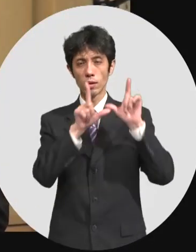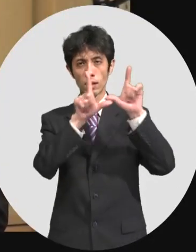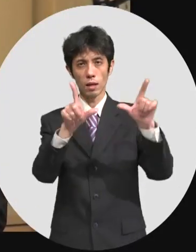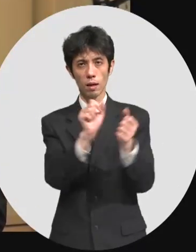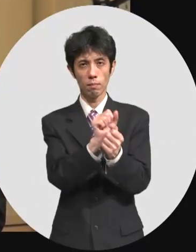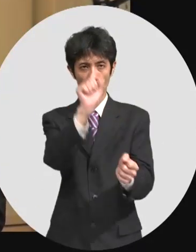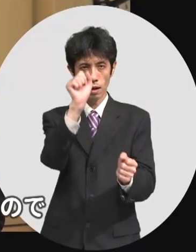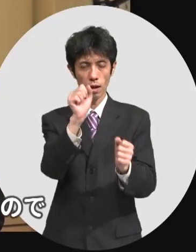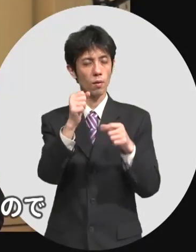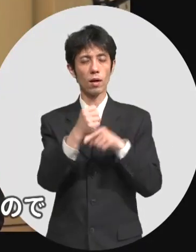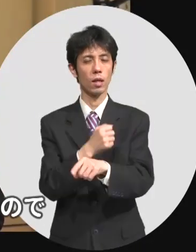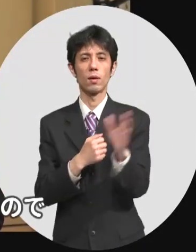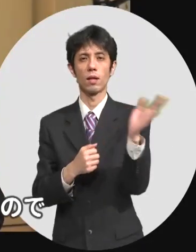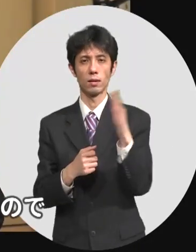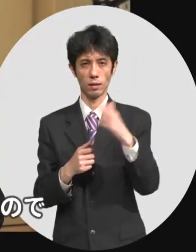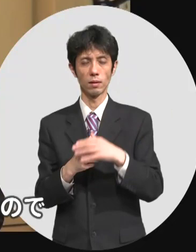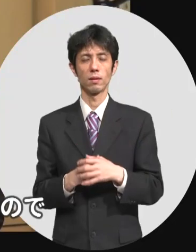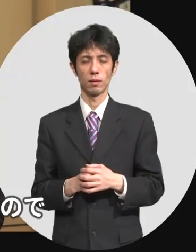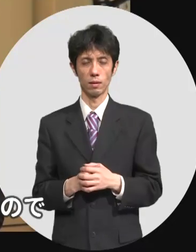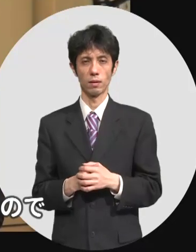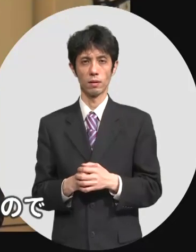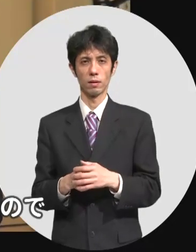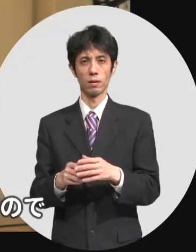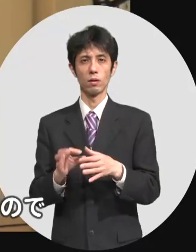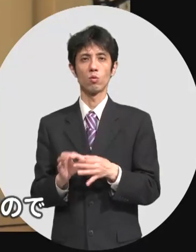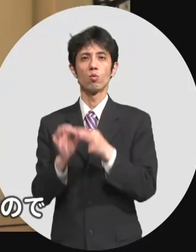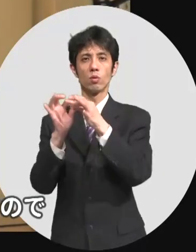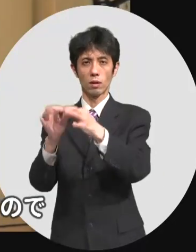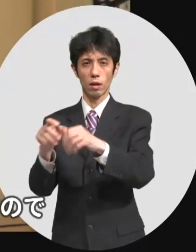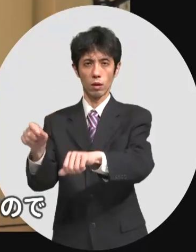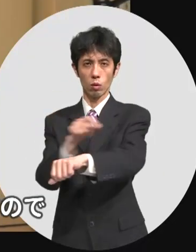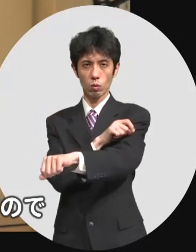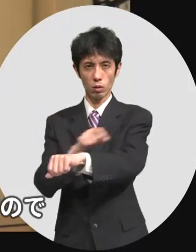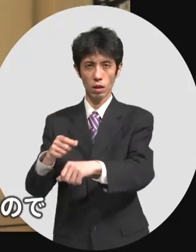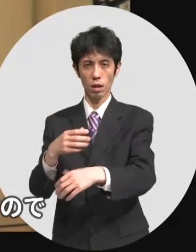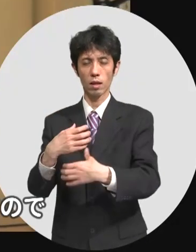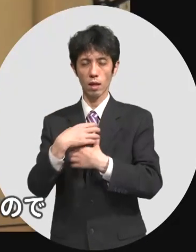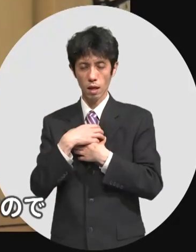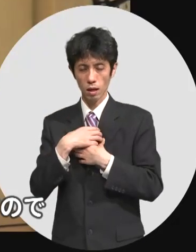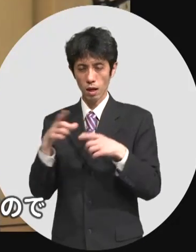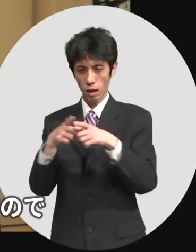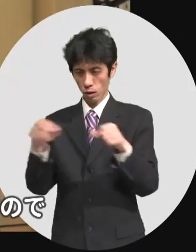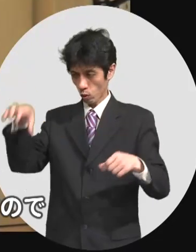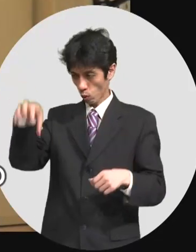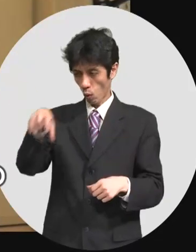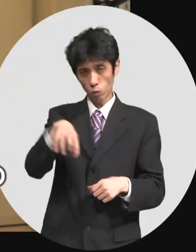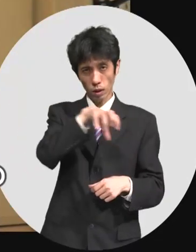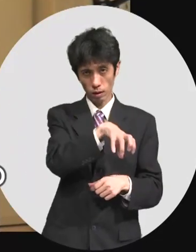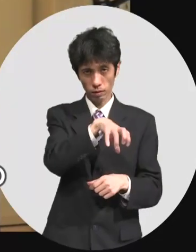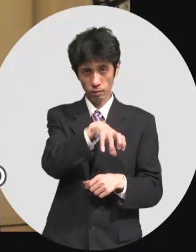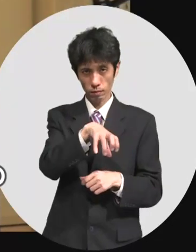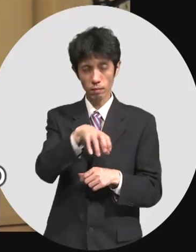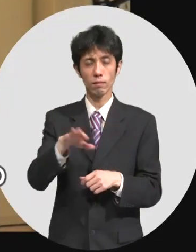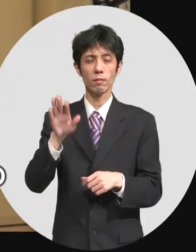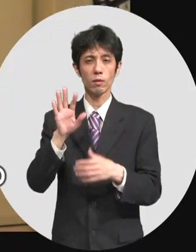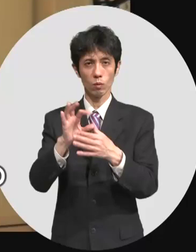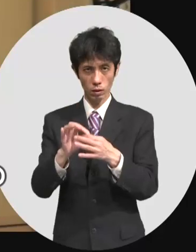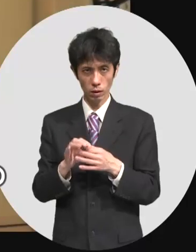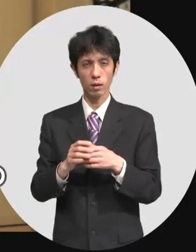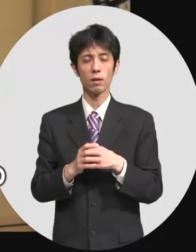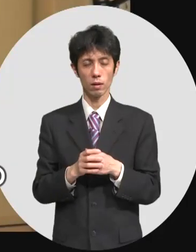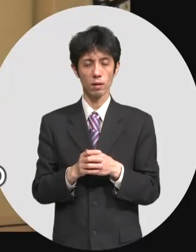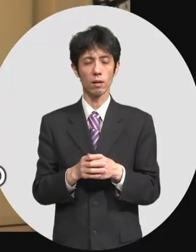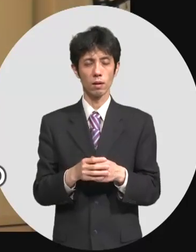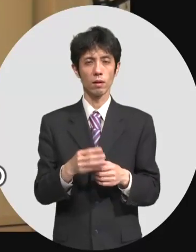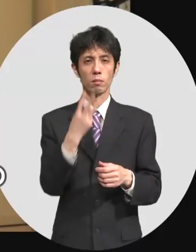たわけじゃなくて引き続き特定警戒都道府県になっておるわけでございまして、緊急事態措置の3つの柱